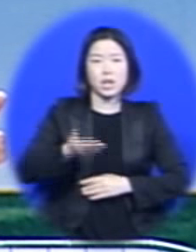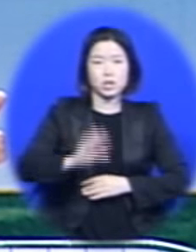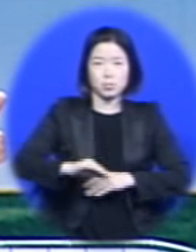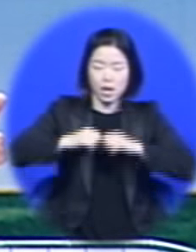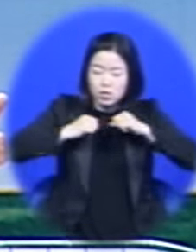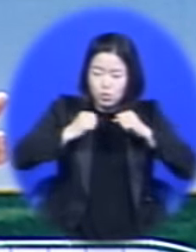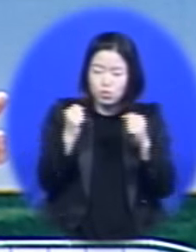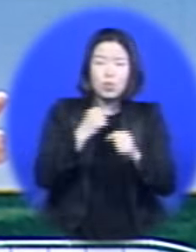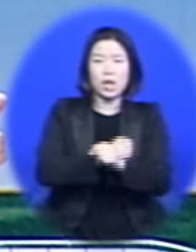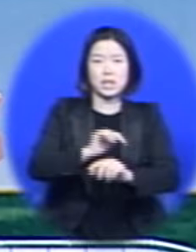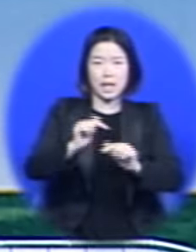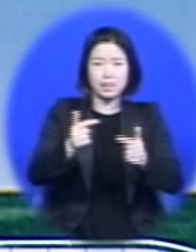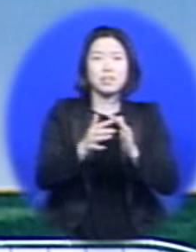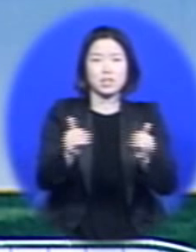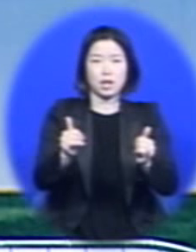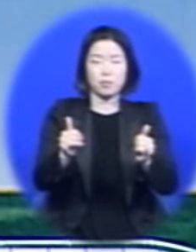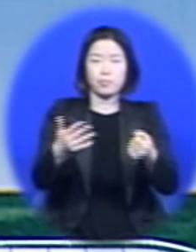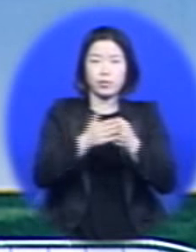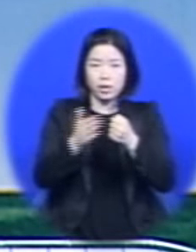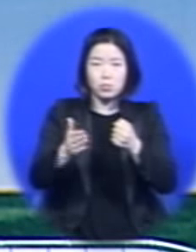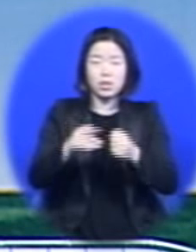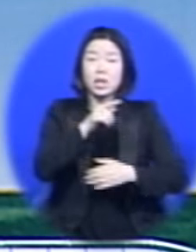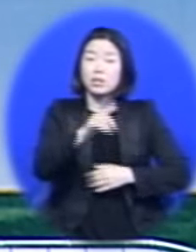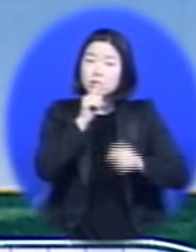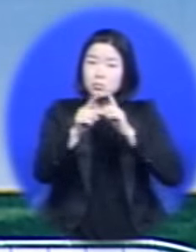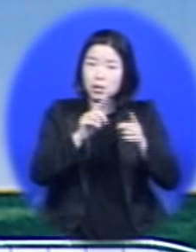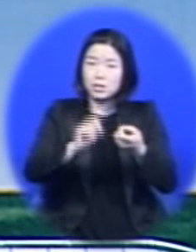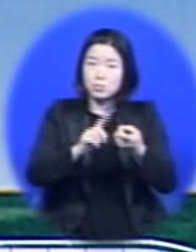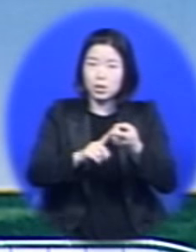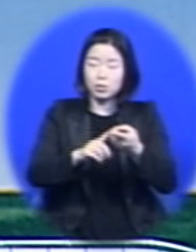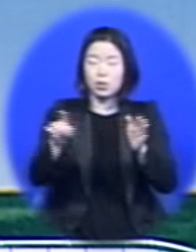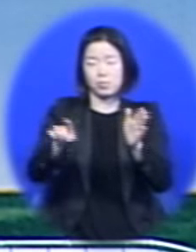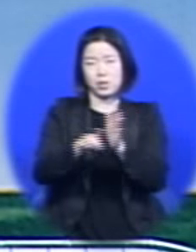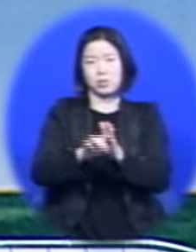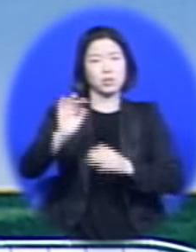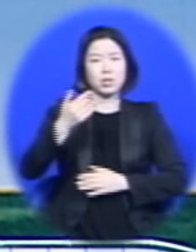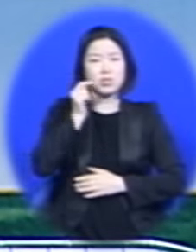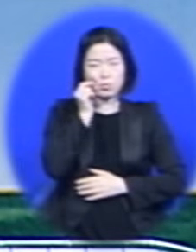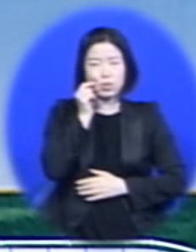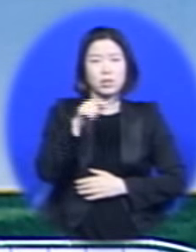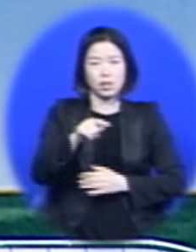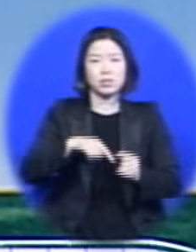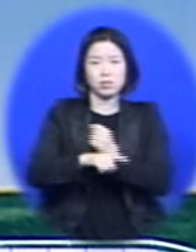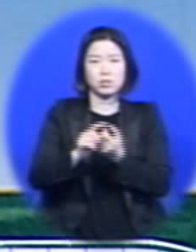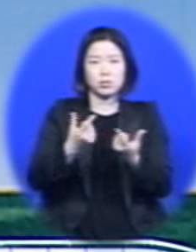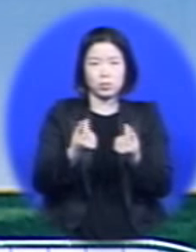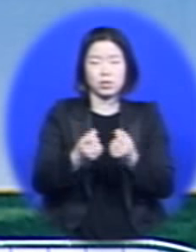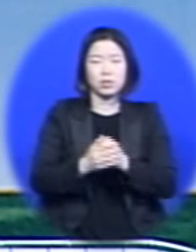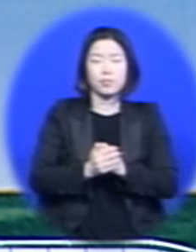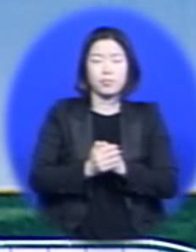않는 사람들이었습니다. 그러므로 그 말씀이 믿음이 되지 못했다는 것입니다.